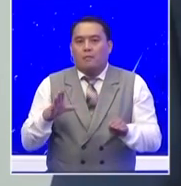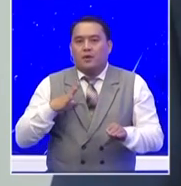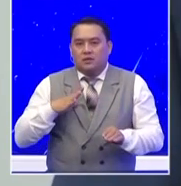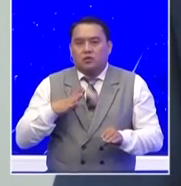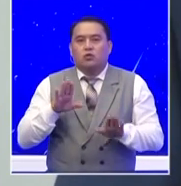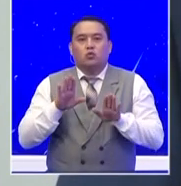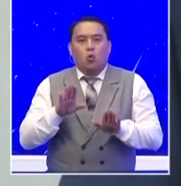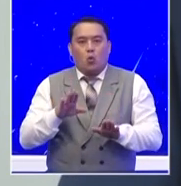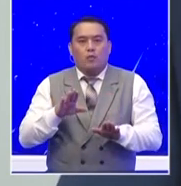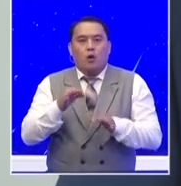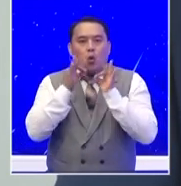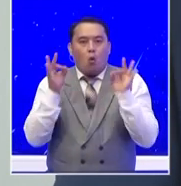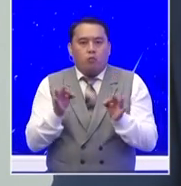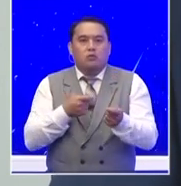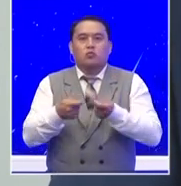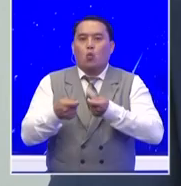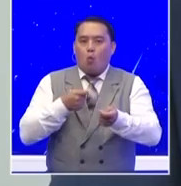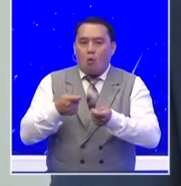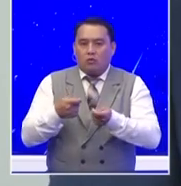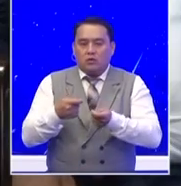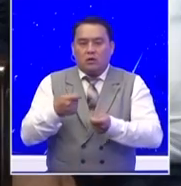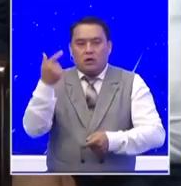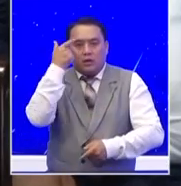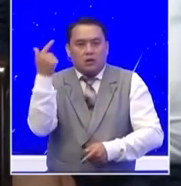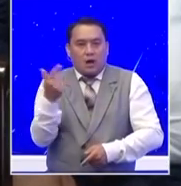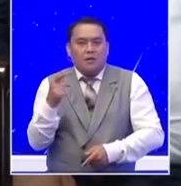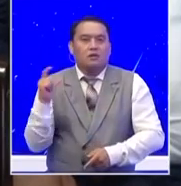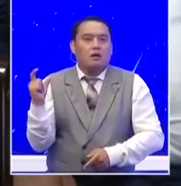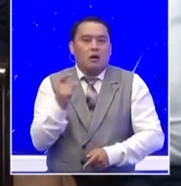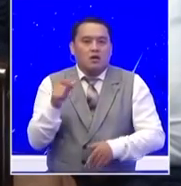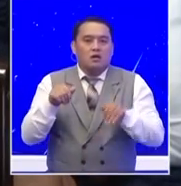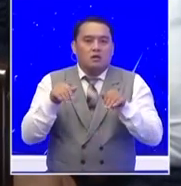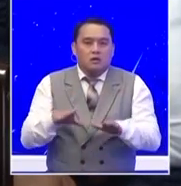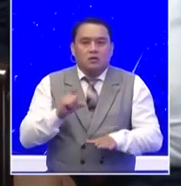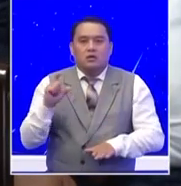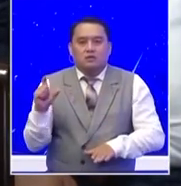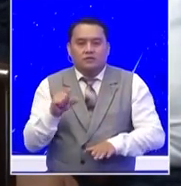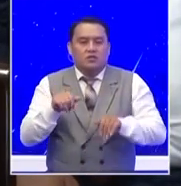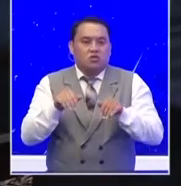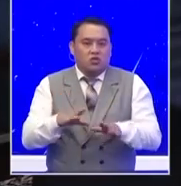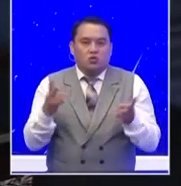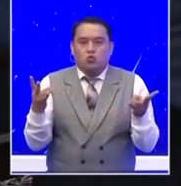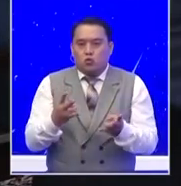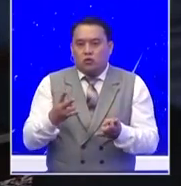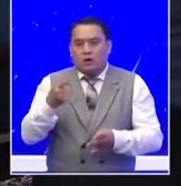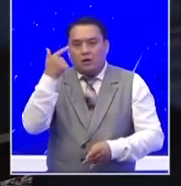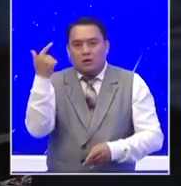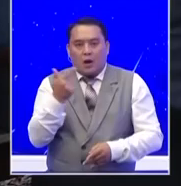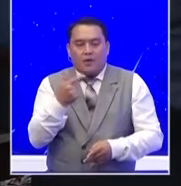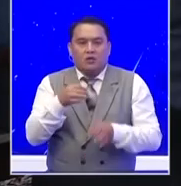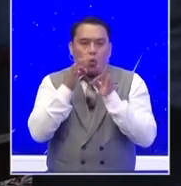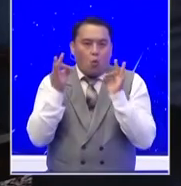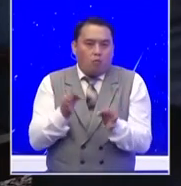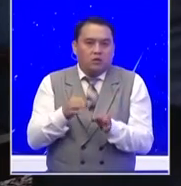должно обладать не только опытом руководителя, но и хозяйски подходить к решению вопросов социально-экономического развития, быть дипломатичным и